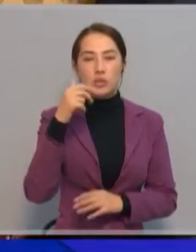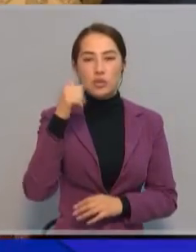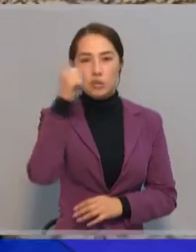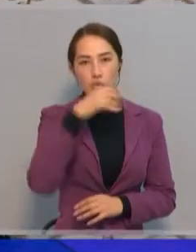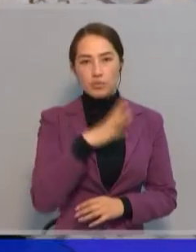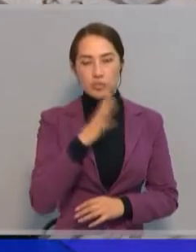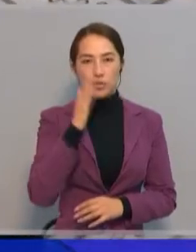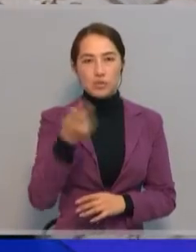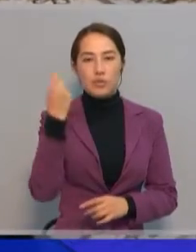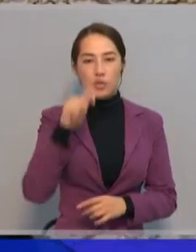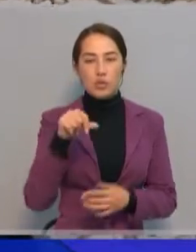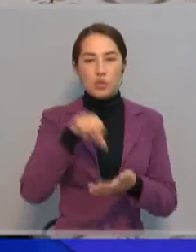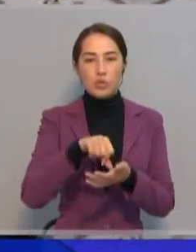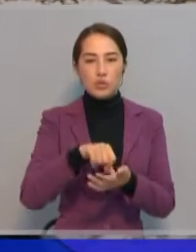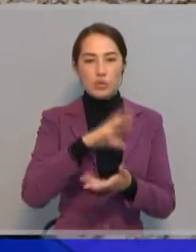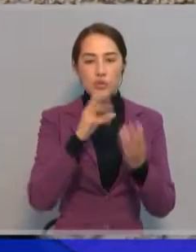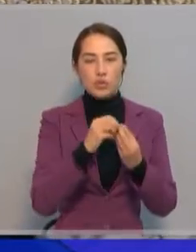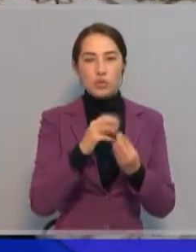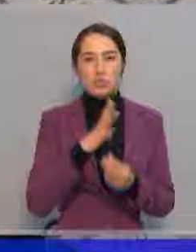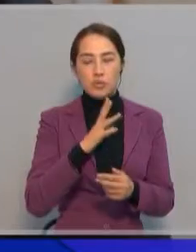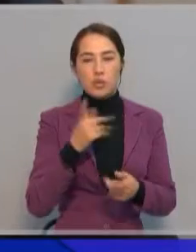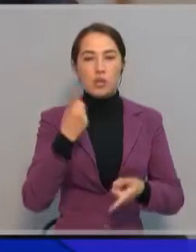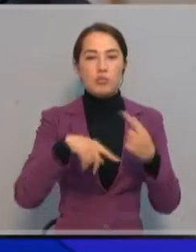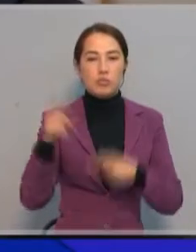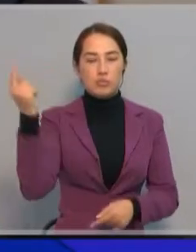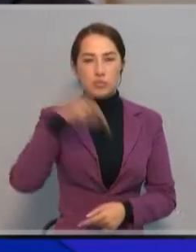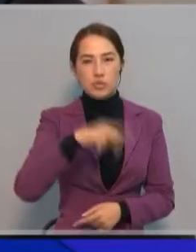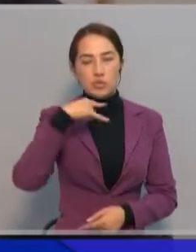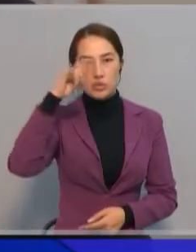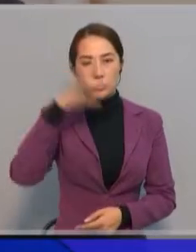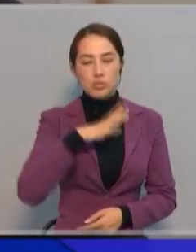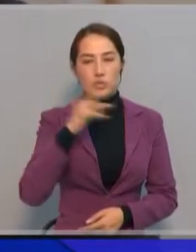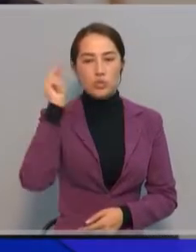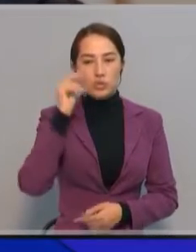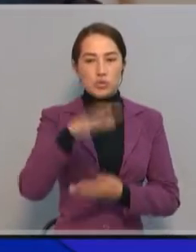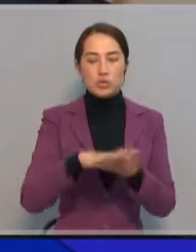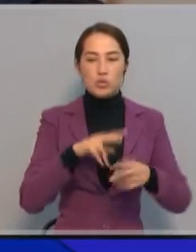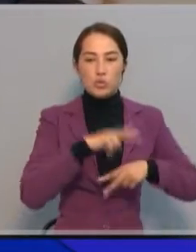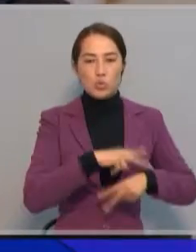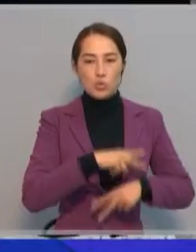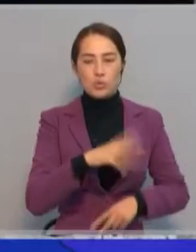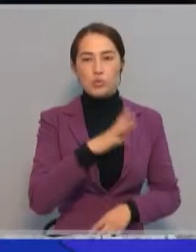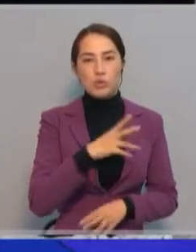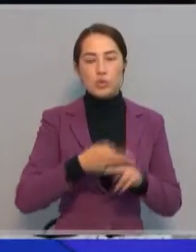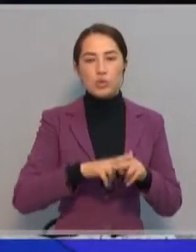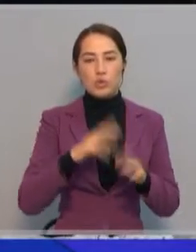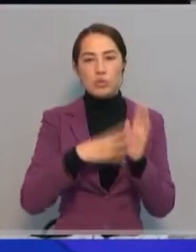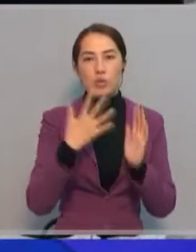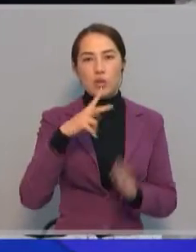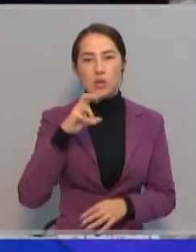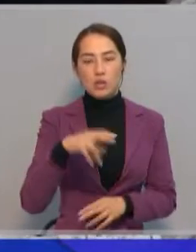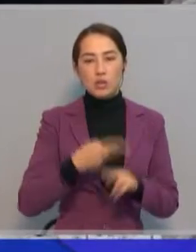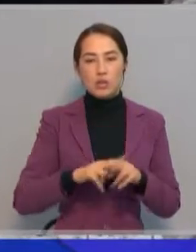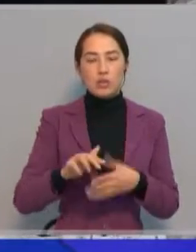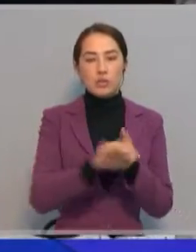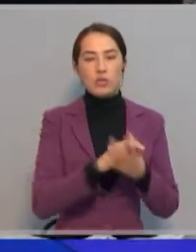араласқан. Содан соғыс оты сөнген соң ғана туған жерге оралыпты. Кейін оқу ағарту саласында еңбек еткен. 95 жастағы ақсақал елдің